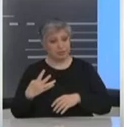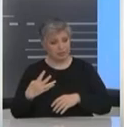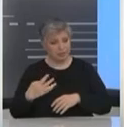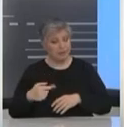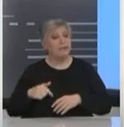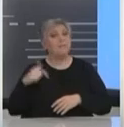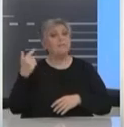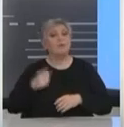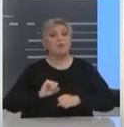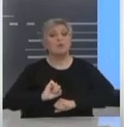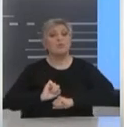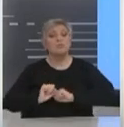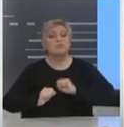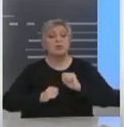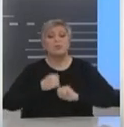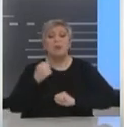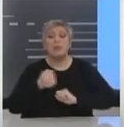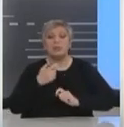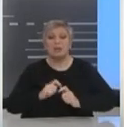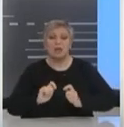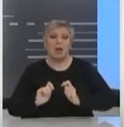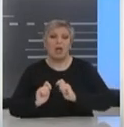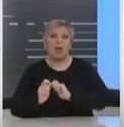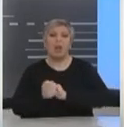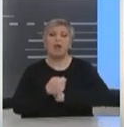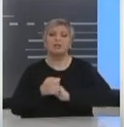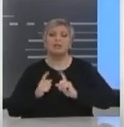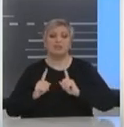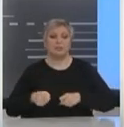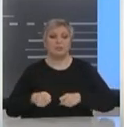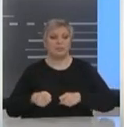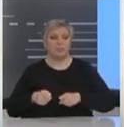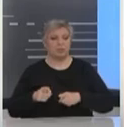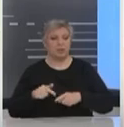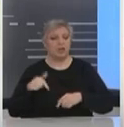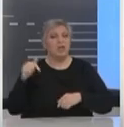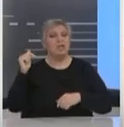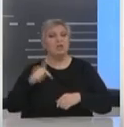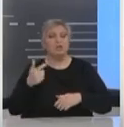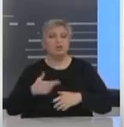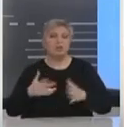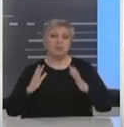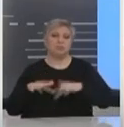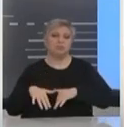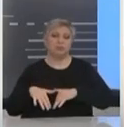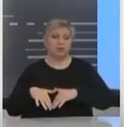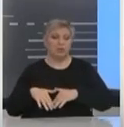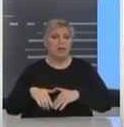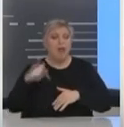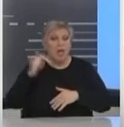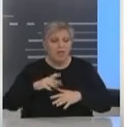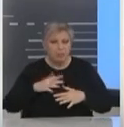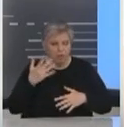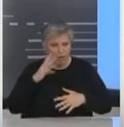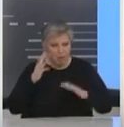να αντικαταστήσει την κεντρική Κορδάτου. Από τότε το ΠΑΝ κατέρευσε σε συντρίμια. Το άκρο ναότων του